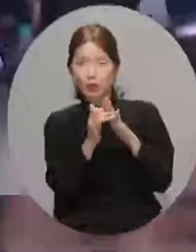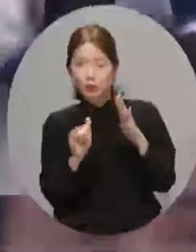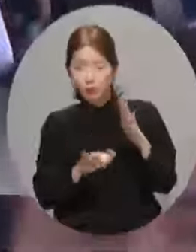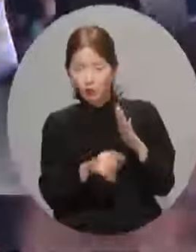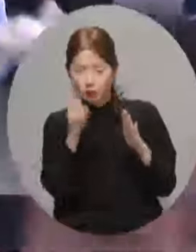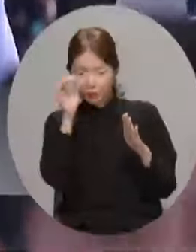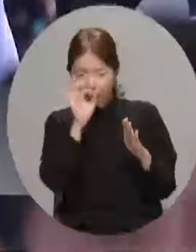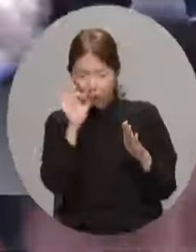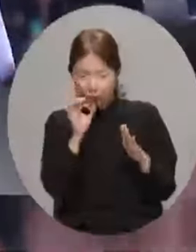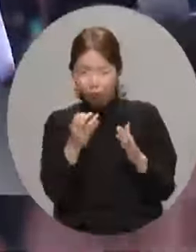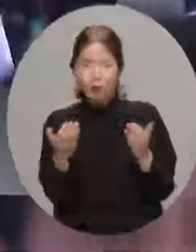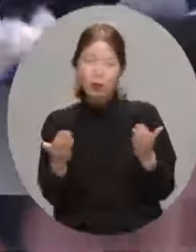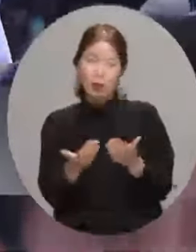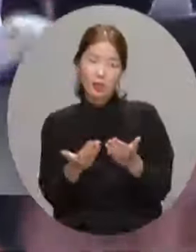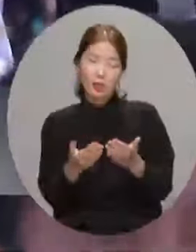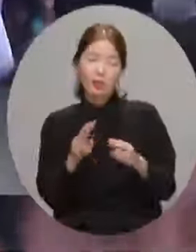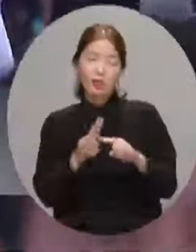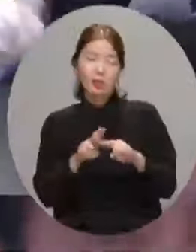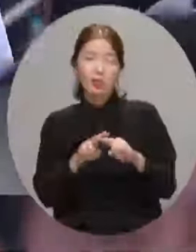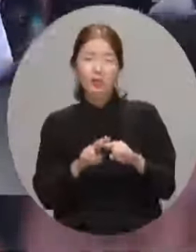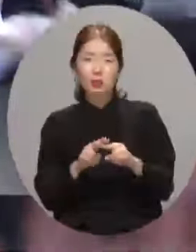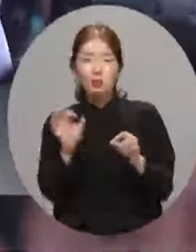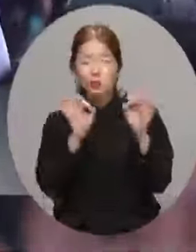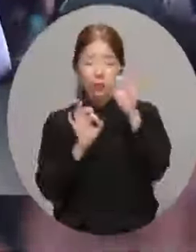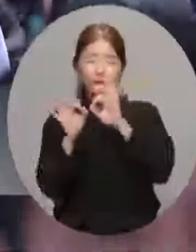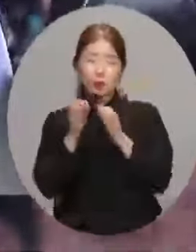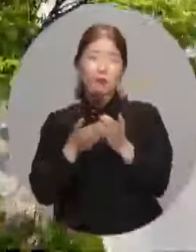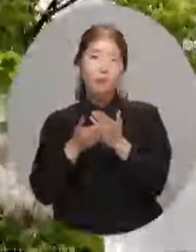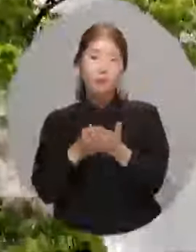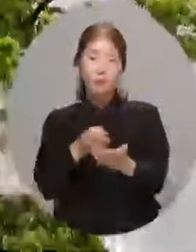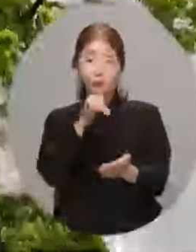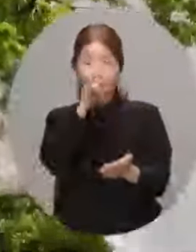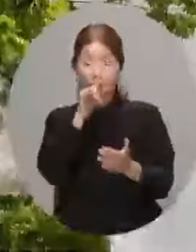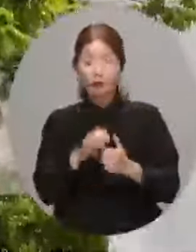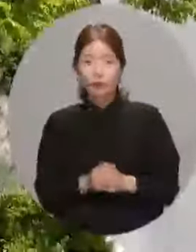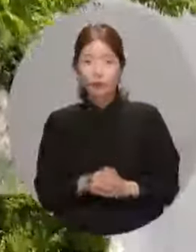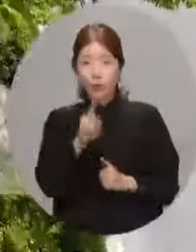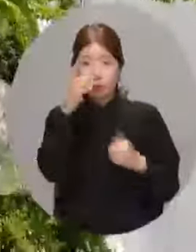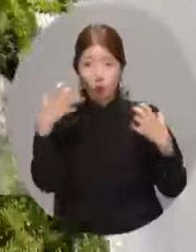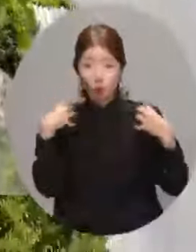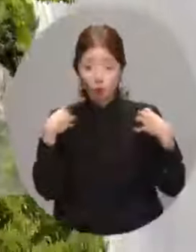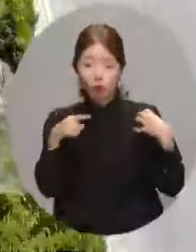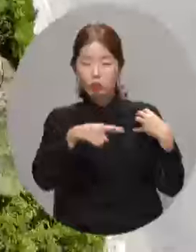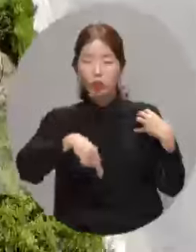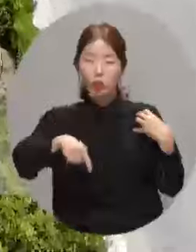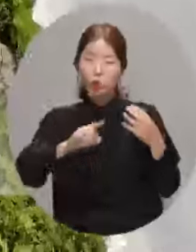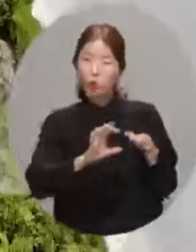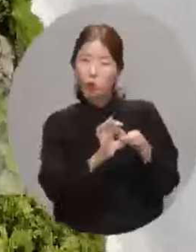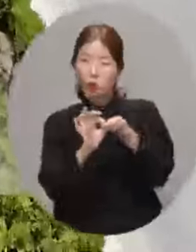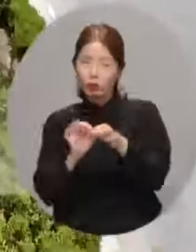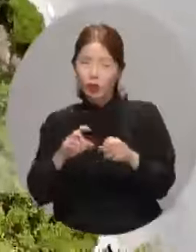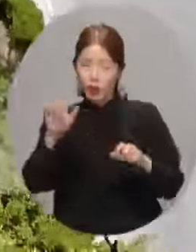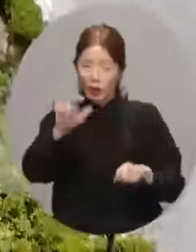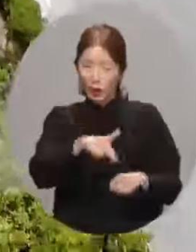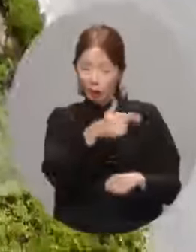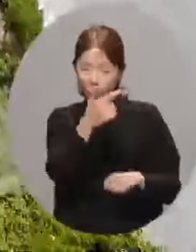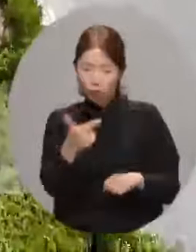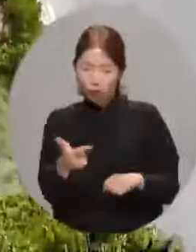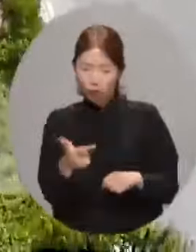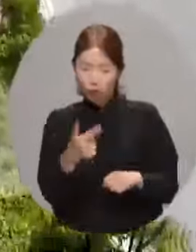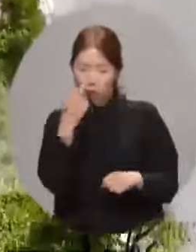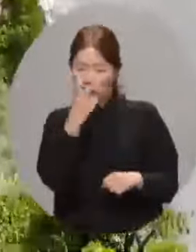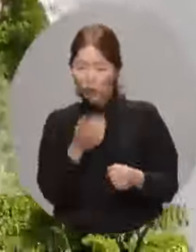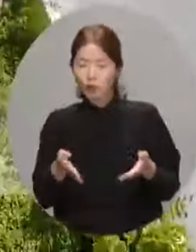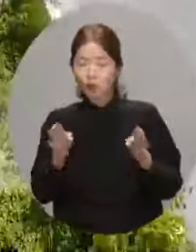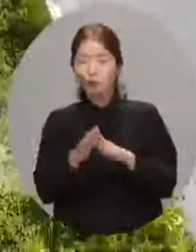교육, 주거, 일자리 제도 확충을 촉구하고 있습니다. 정부도 최근 발달장애인을 종일보호하는 기관을 만드는